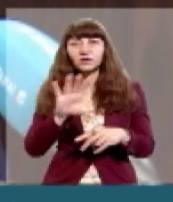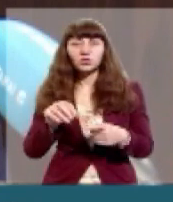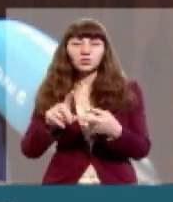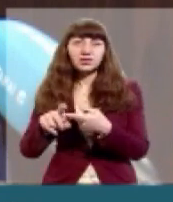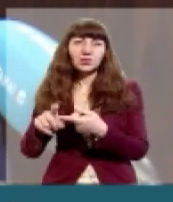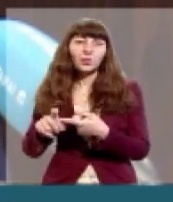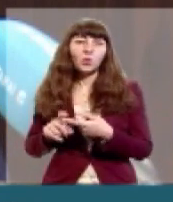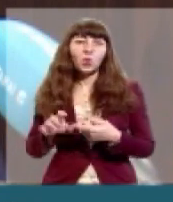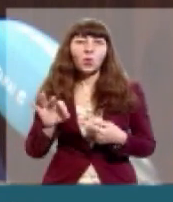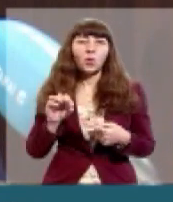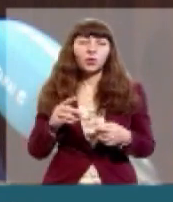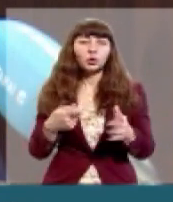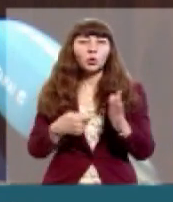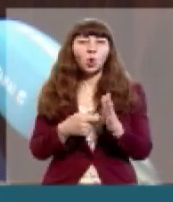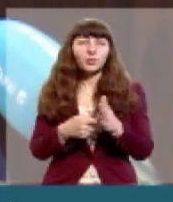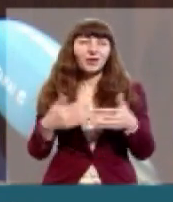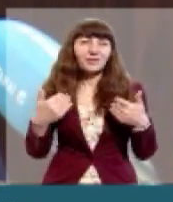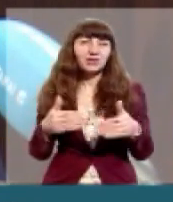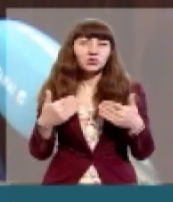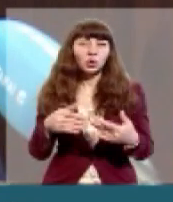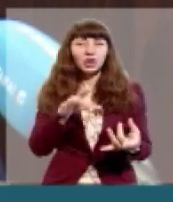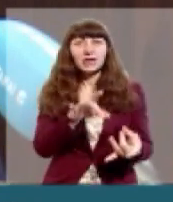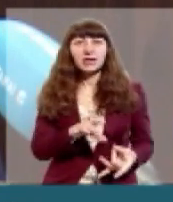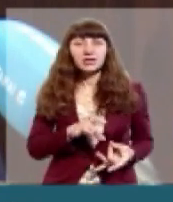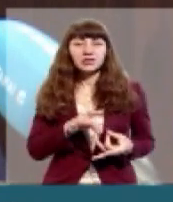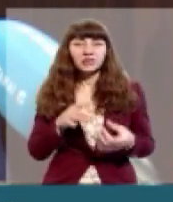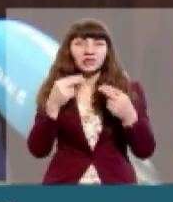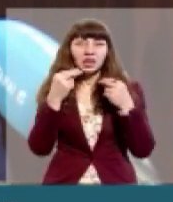цепочку от кормопроизводства,